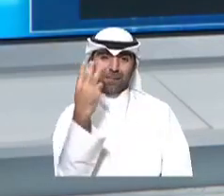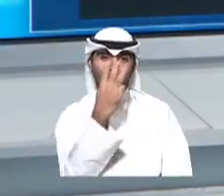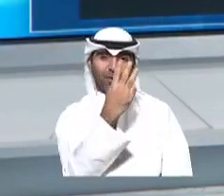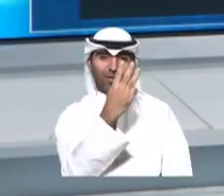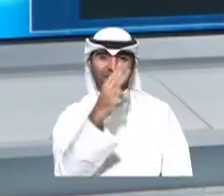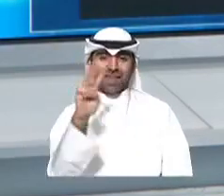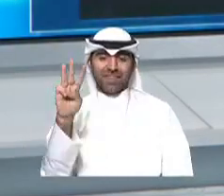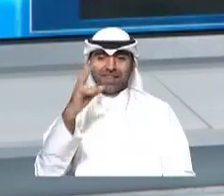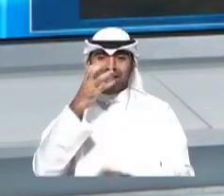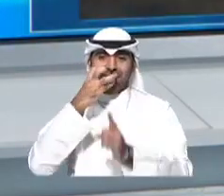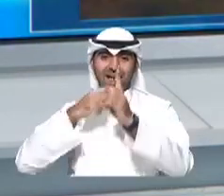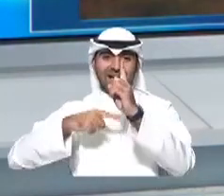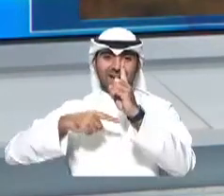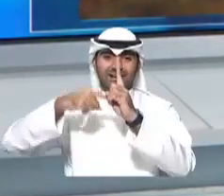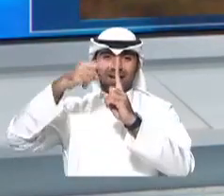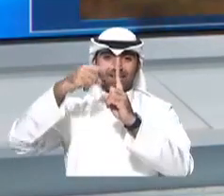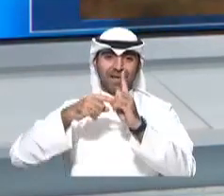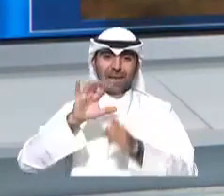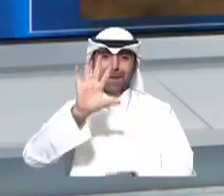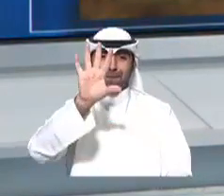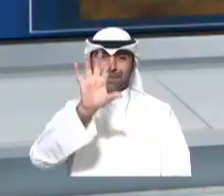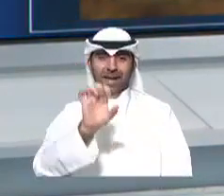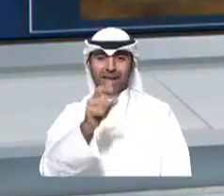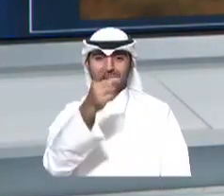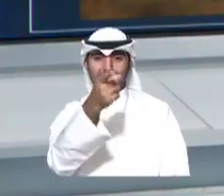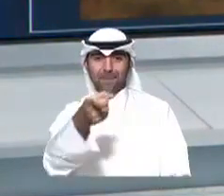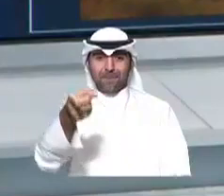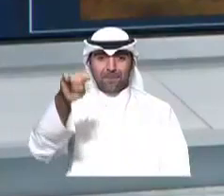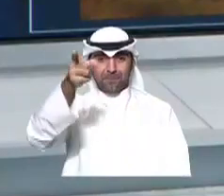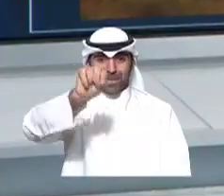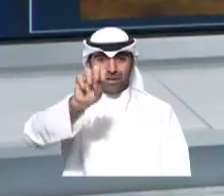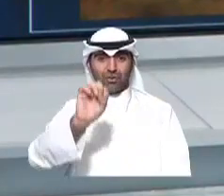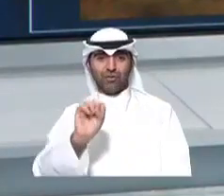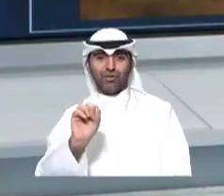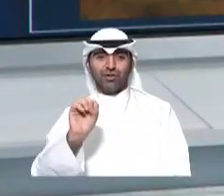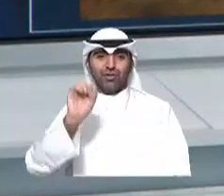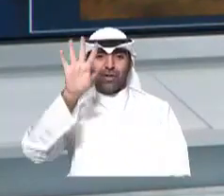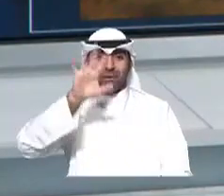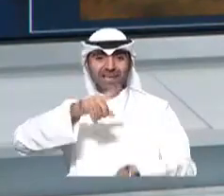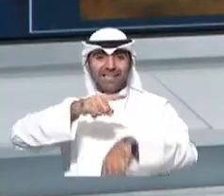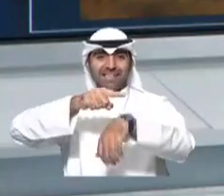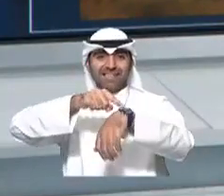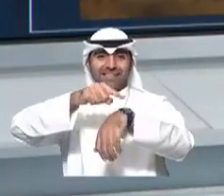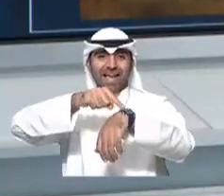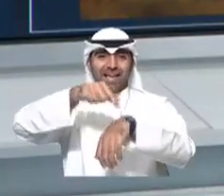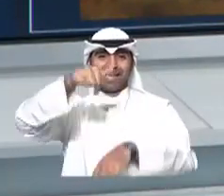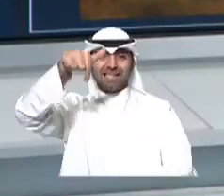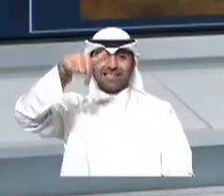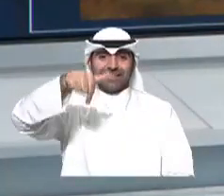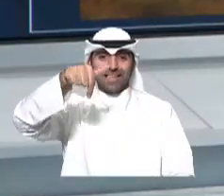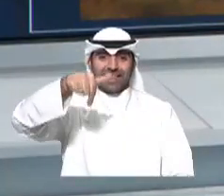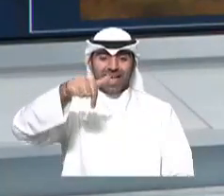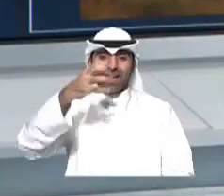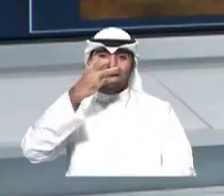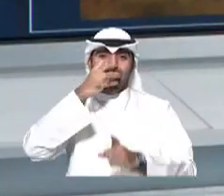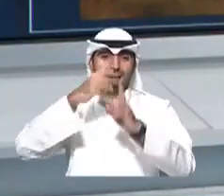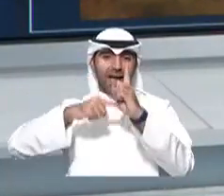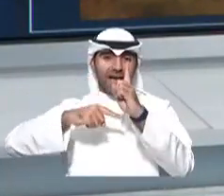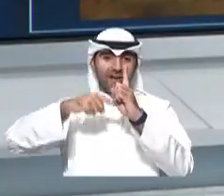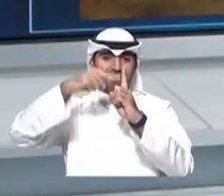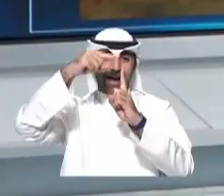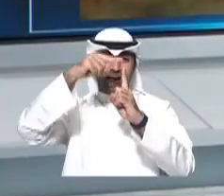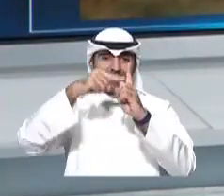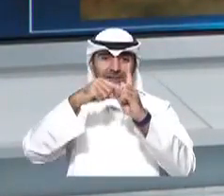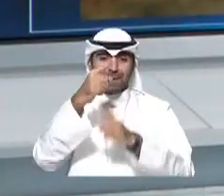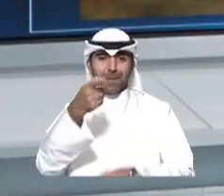درجة مئوية. مع بداية دخول ساعات صباح الأولى من نهار يوم الغد، متوقع أن تصل درجات الحرارة الصغرى إلى 28